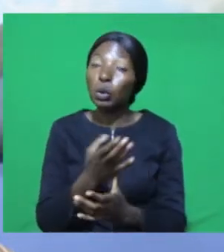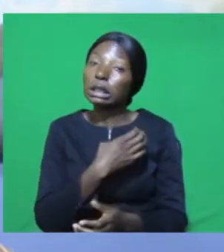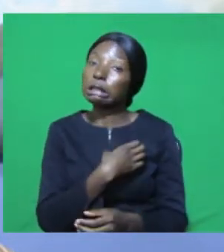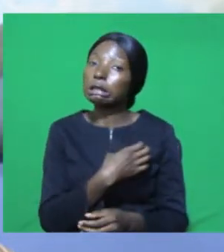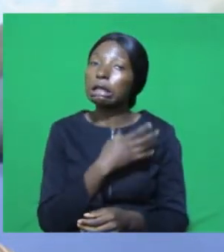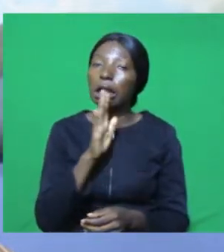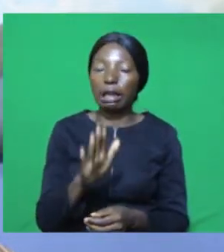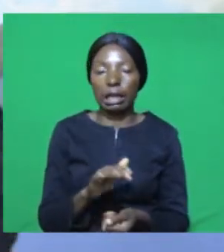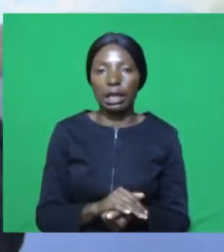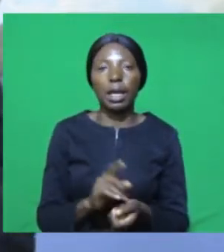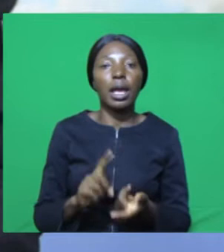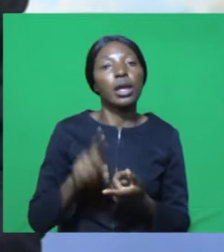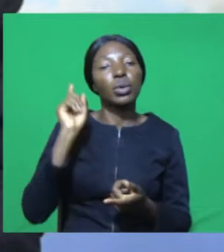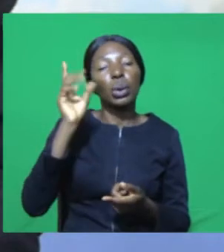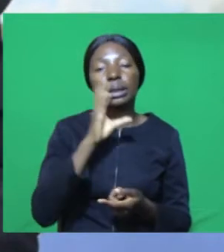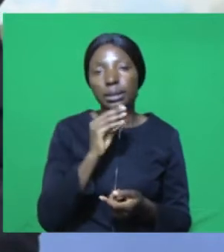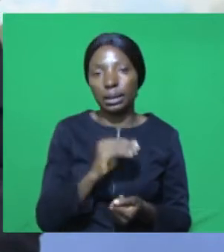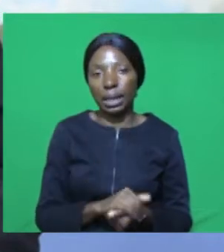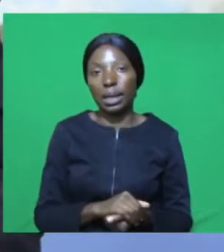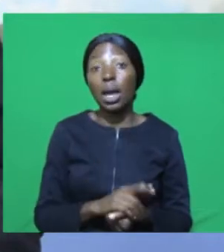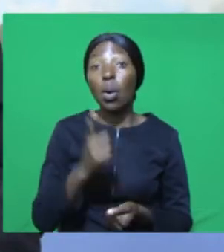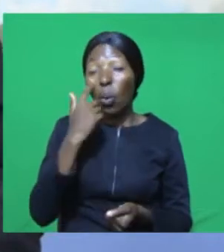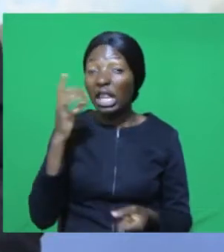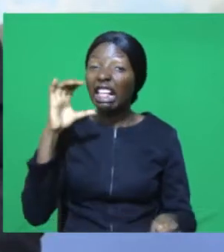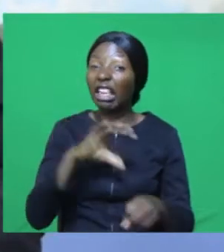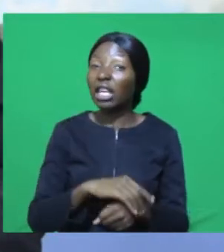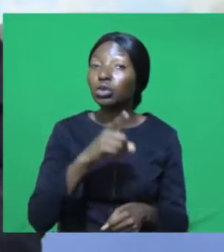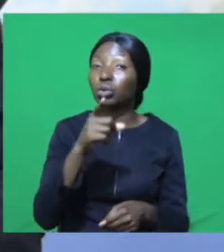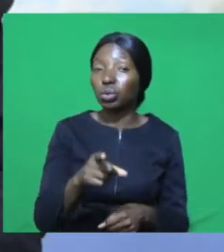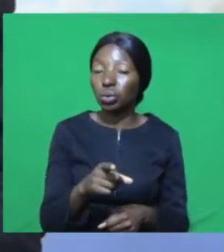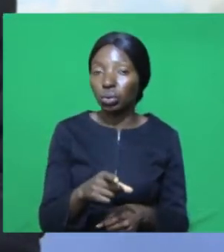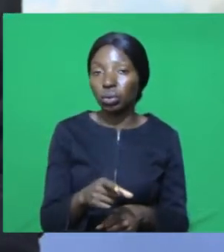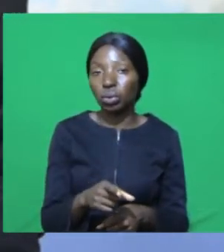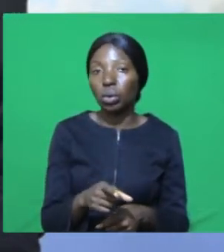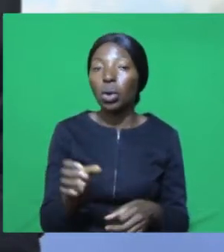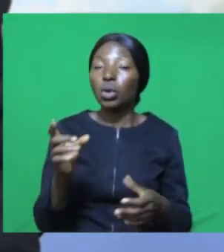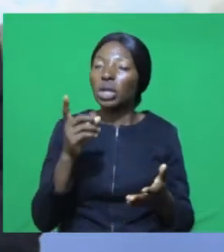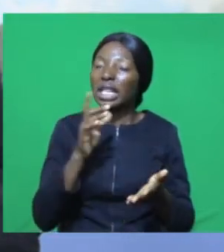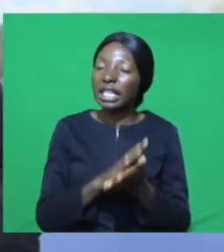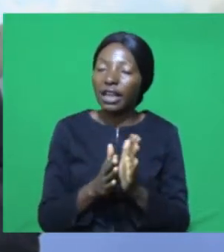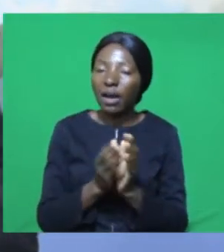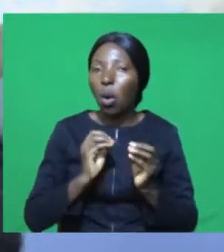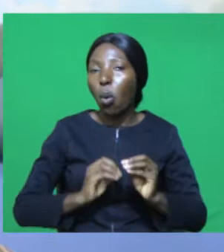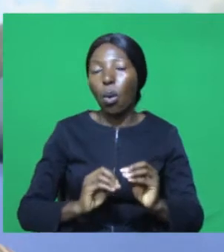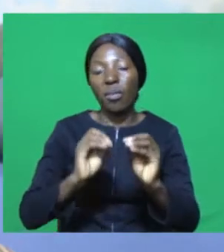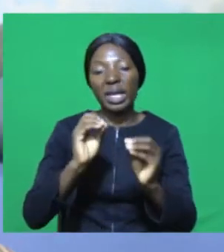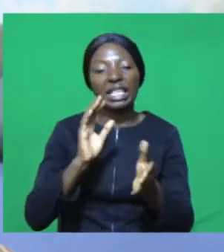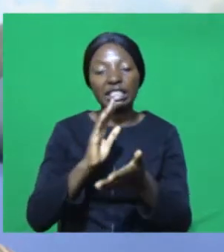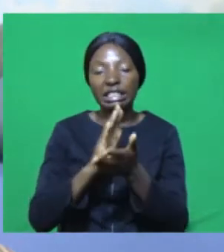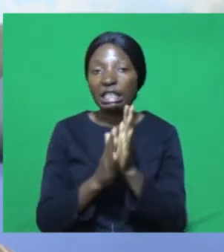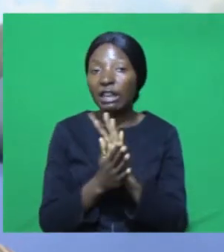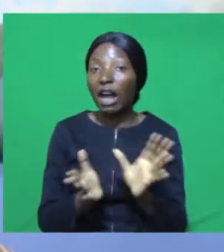zvavo. Okay. Mwari ari kuti iye wandinoona asingaite sezvakarayirwa